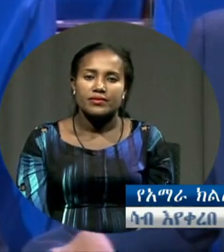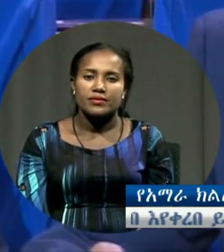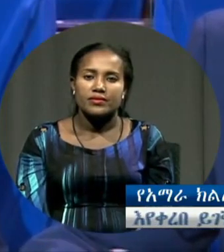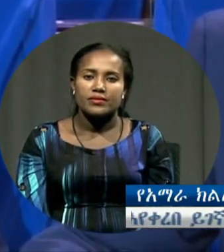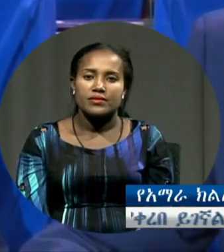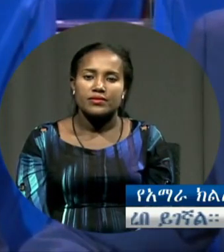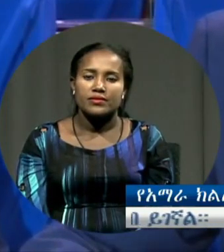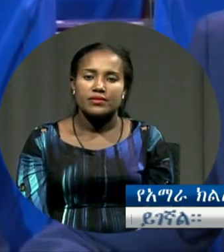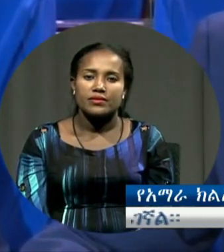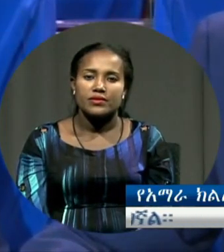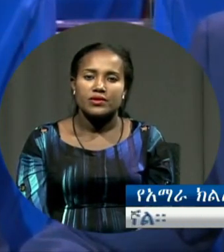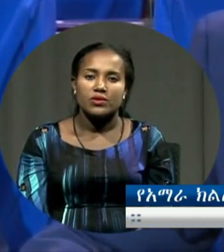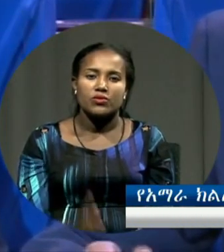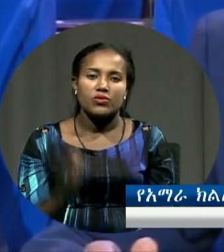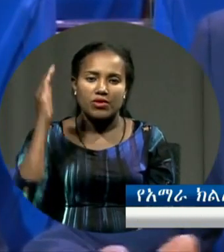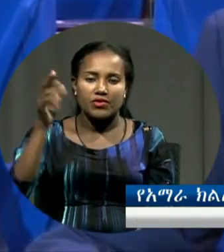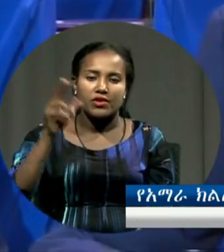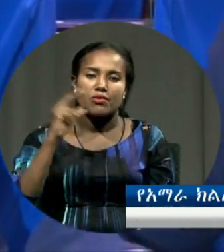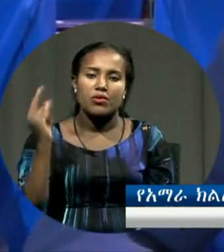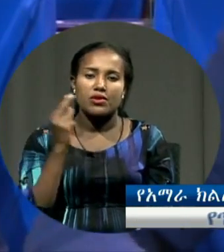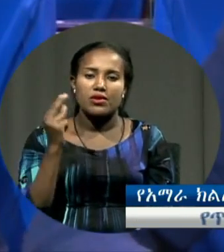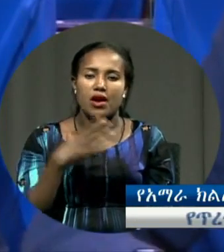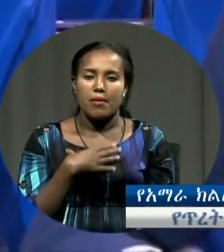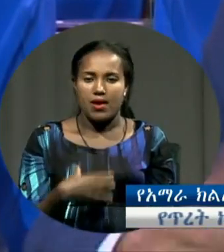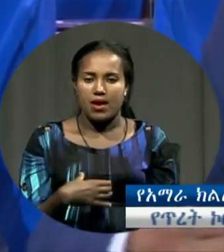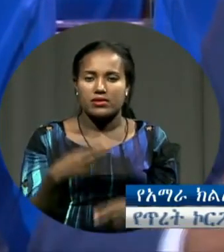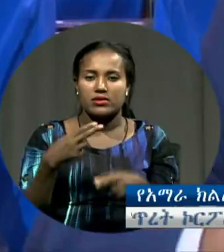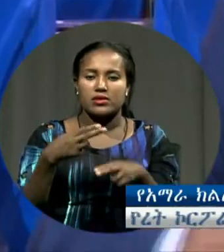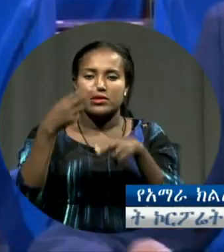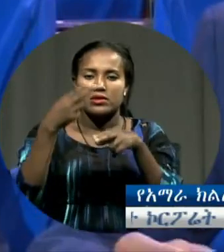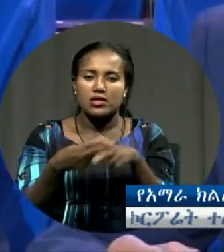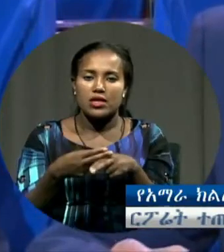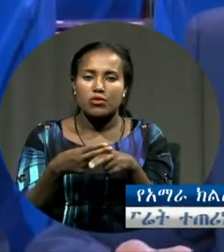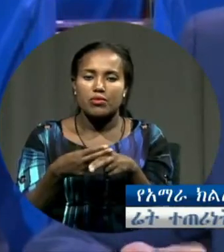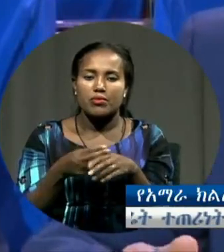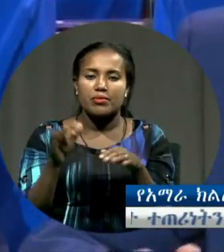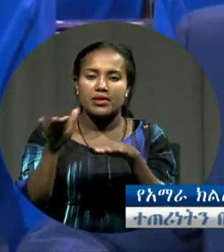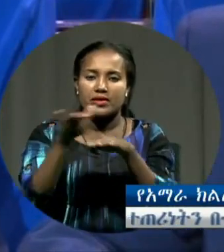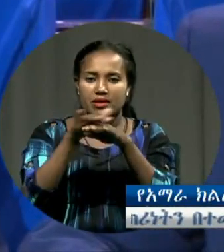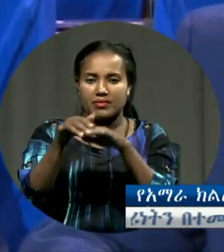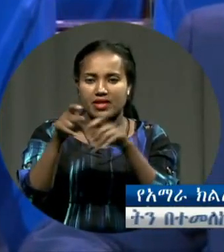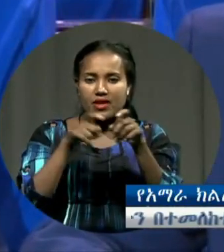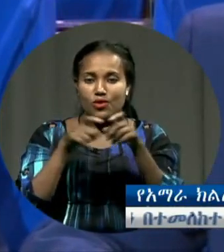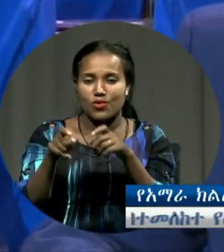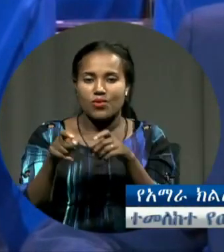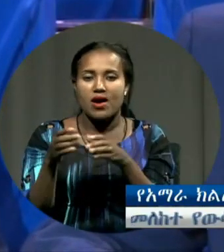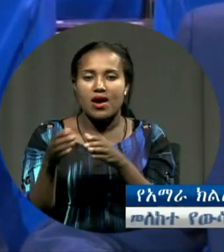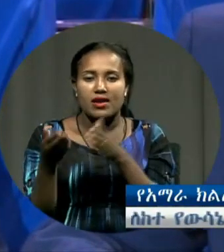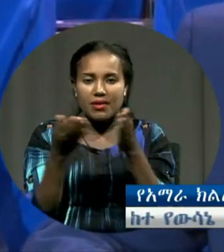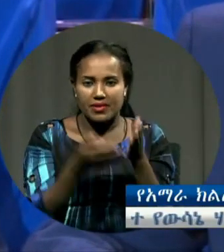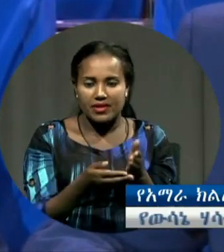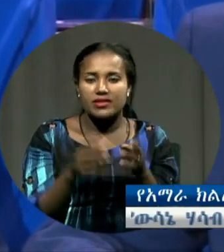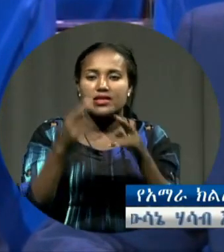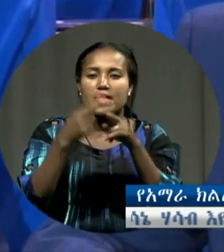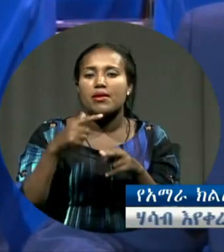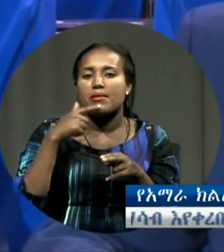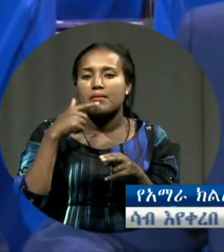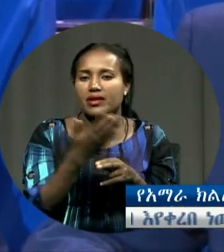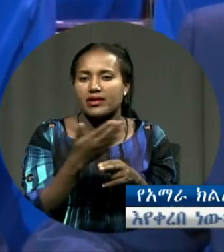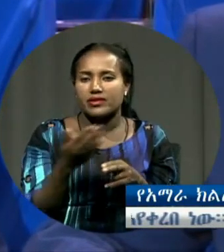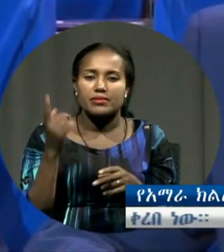ወደፊት የቦርድ አባላት ሲሰየሙ በርዕሰ መስተዳድሩ አቅራቢነት ይሰየማሉ የሚል ነገር